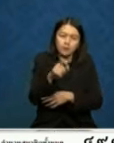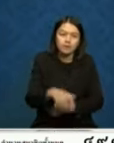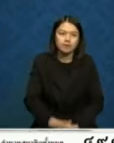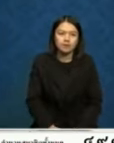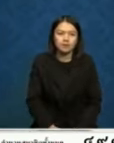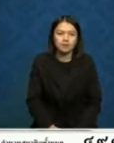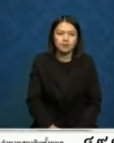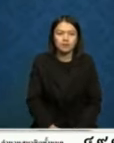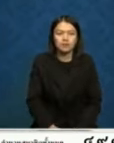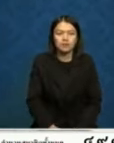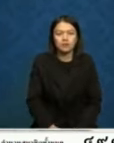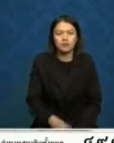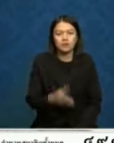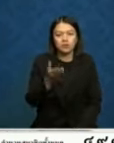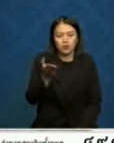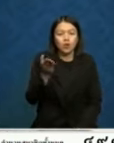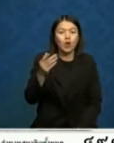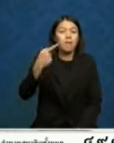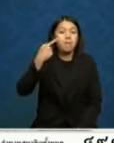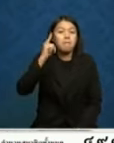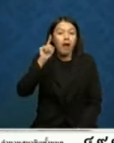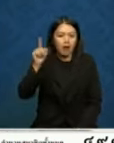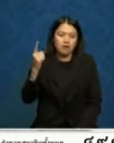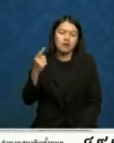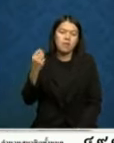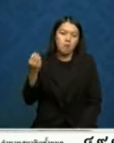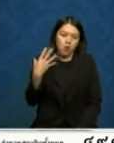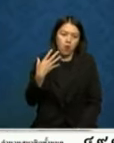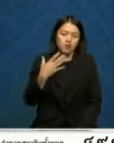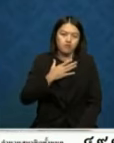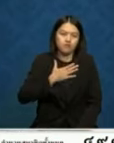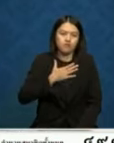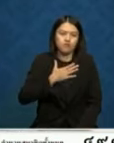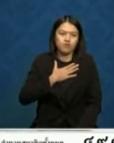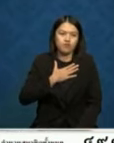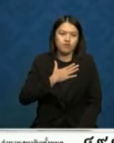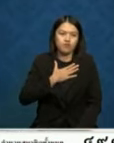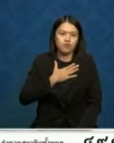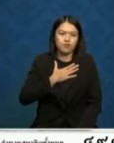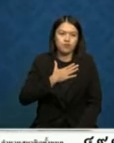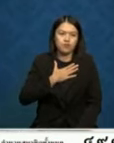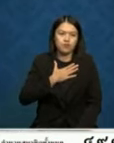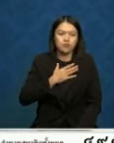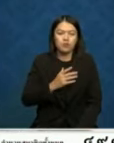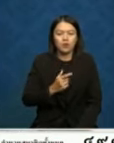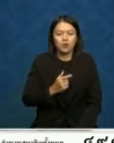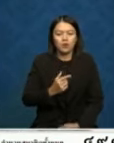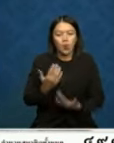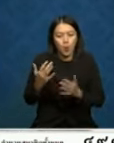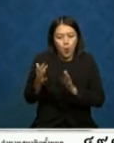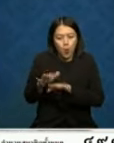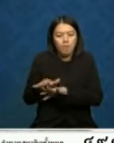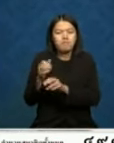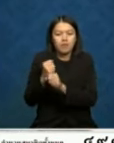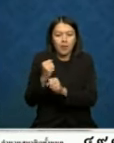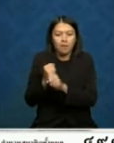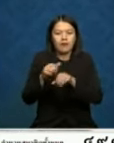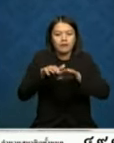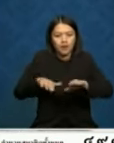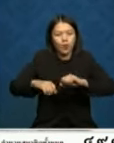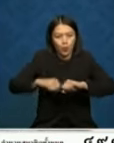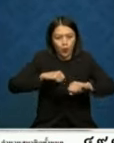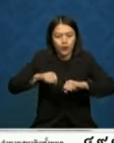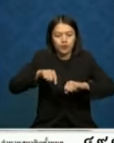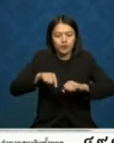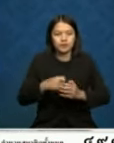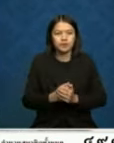คือคำที่คุณทิชา ณ นครเคยบอกกับผมในฐานะคนหนึ่งที่ทำงานในประเด็นเรื่องเด็กและเยาวชน